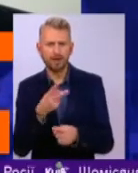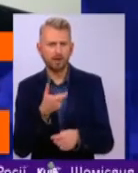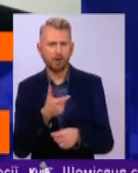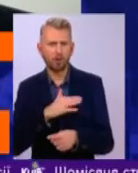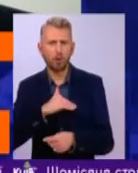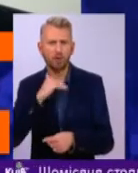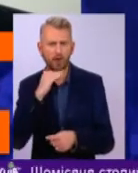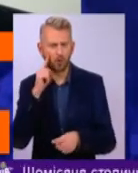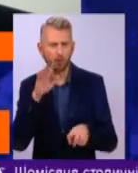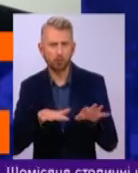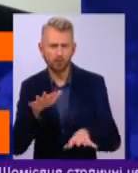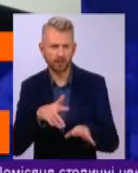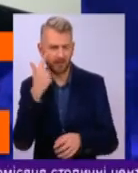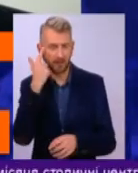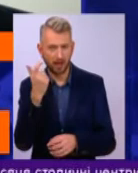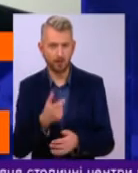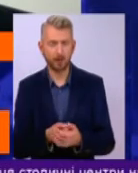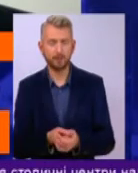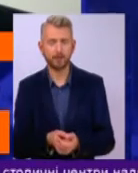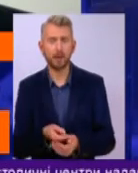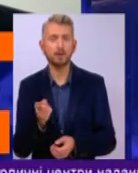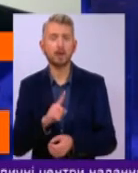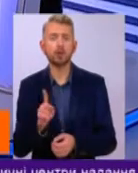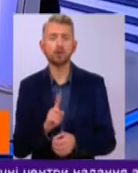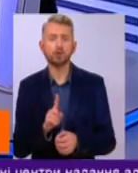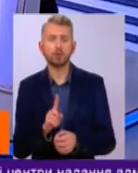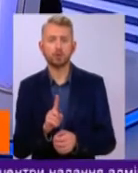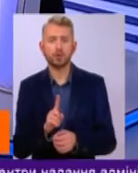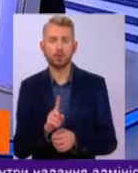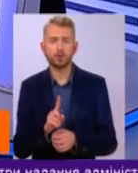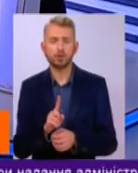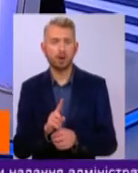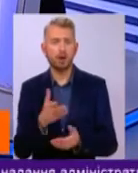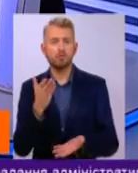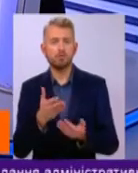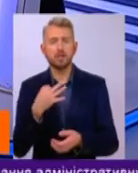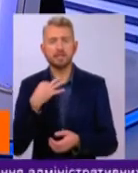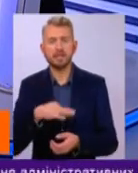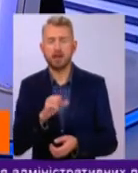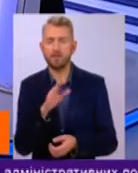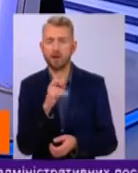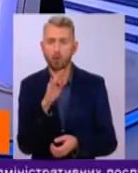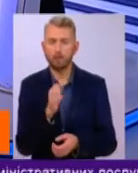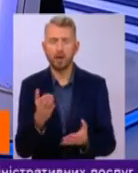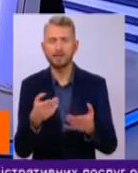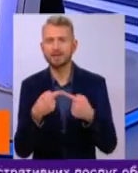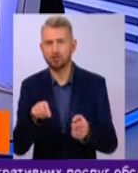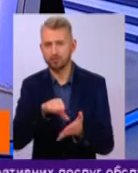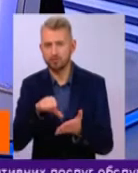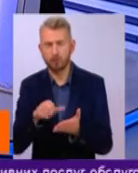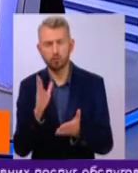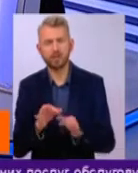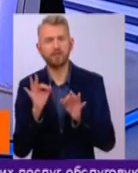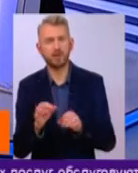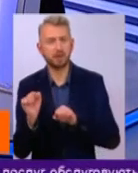достатньо сумнівна заява. Те, що, можливо, син Авакова і якісь інші фігуранти будуть виправдані в